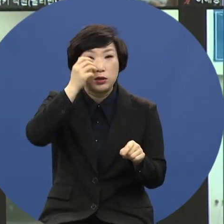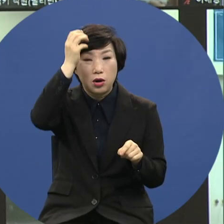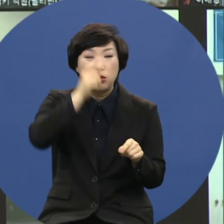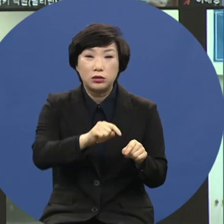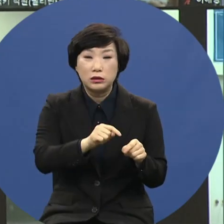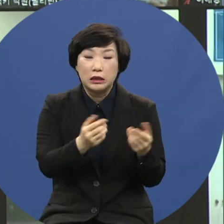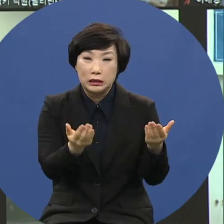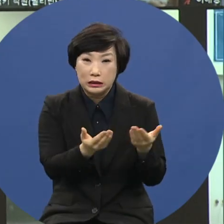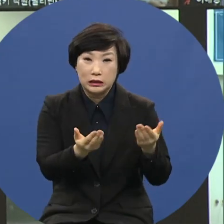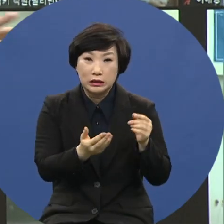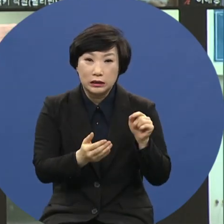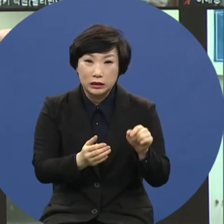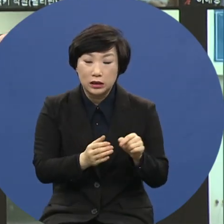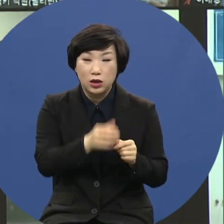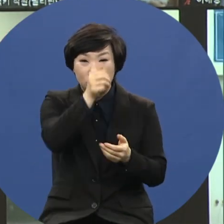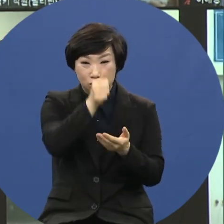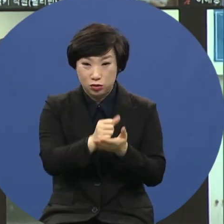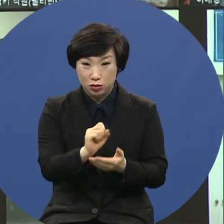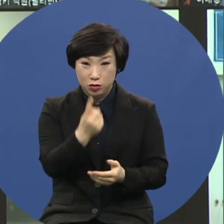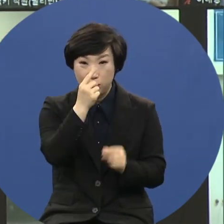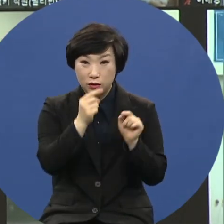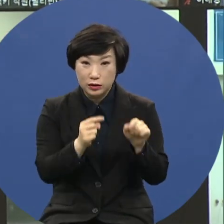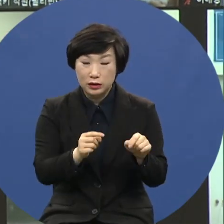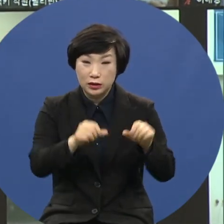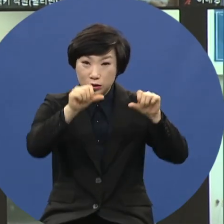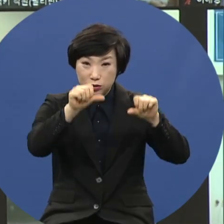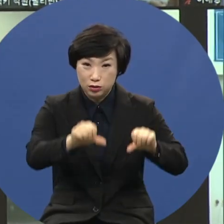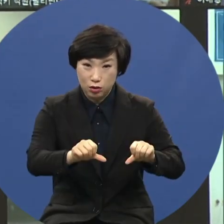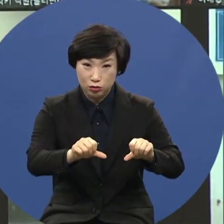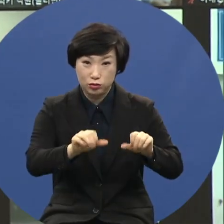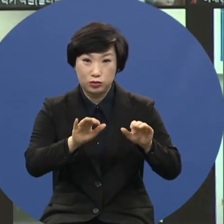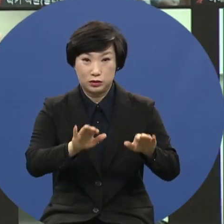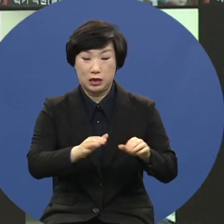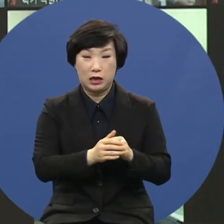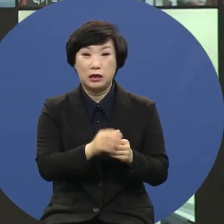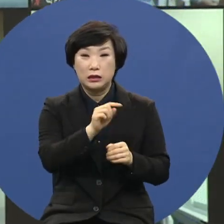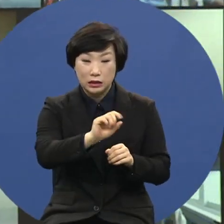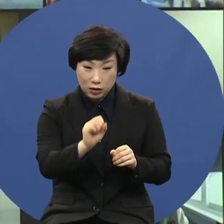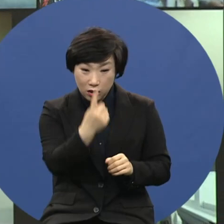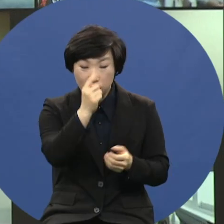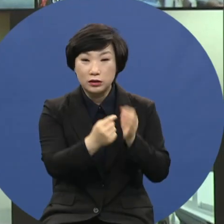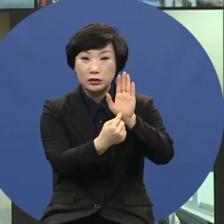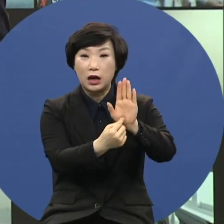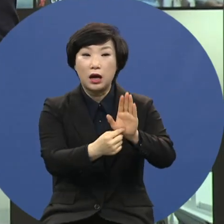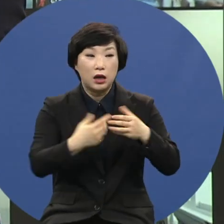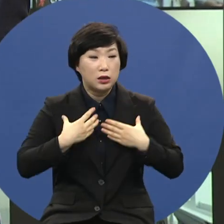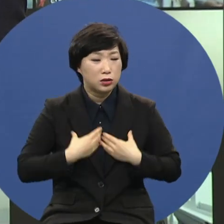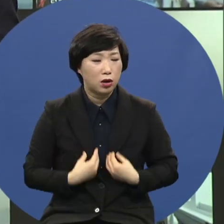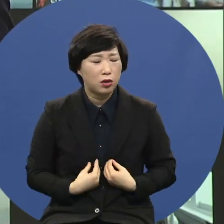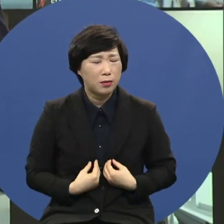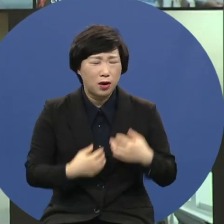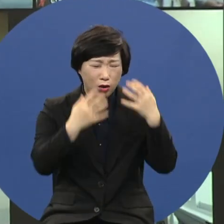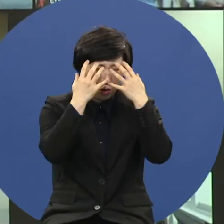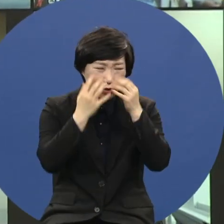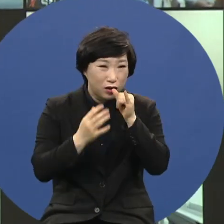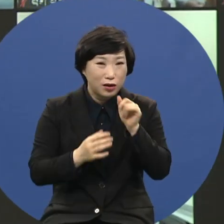영들의 조작과 죄로 발생되는 저주와 나타나는 그 절망적인